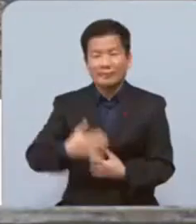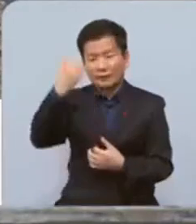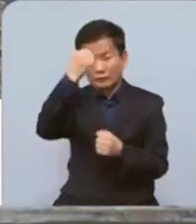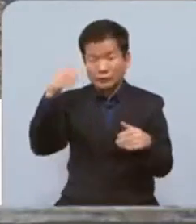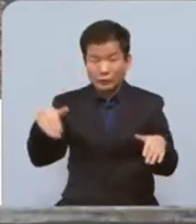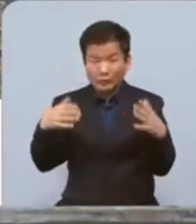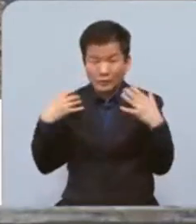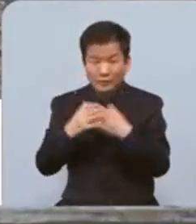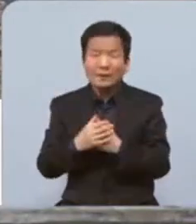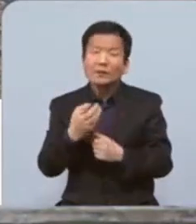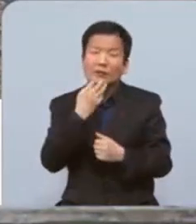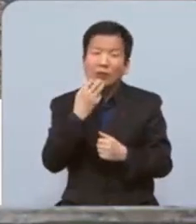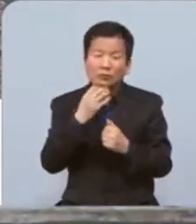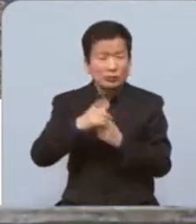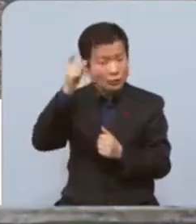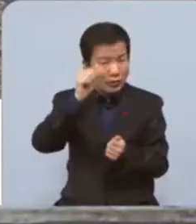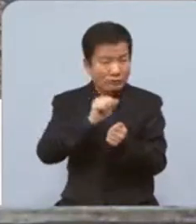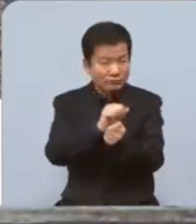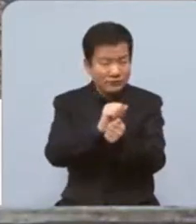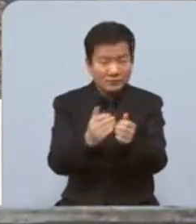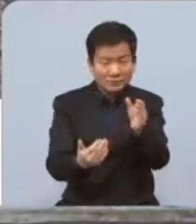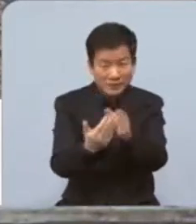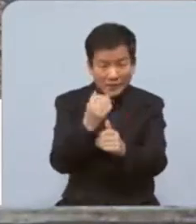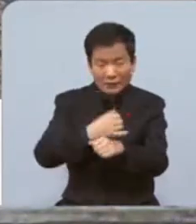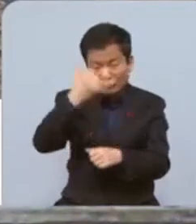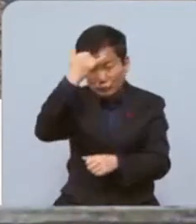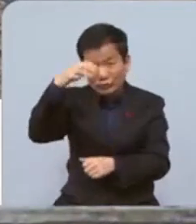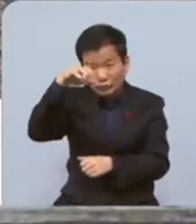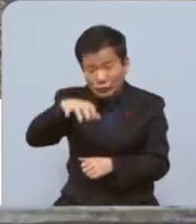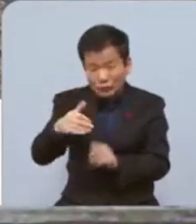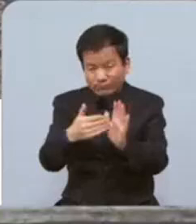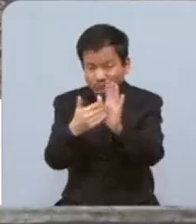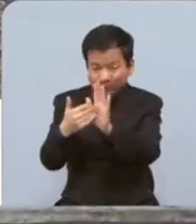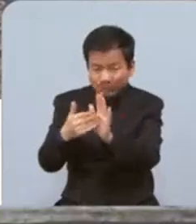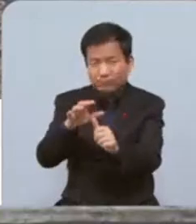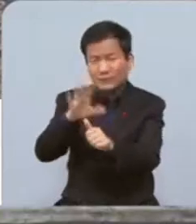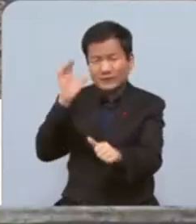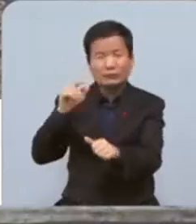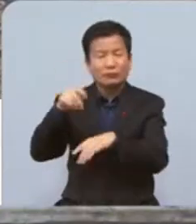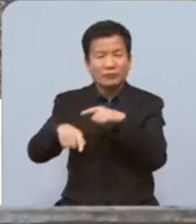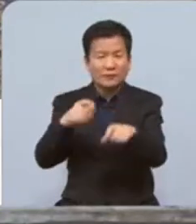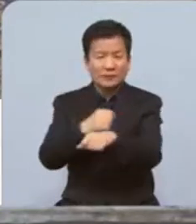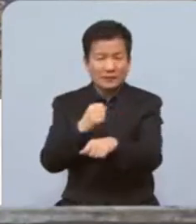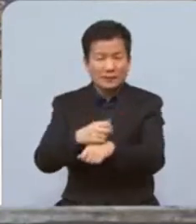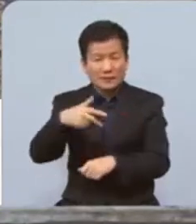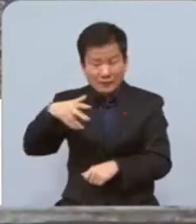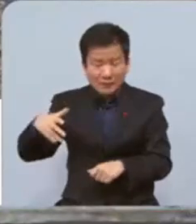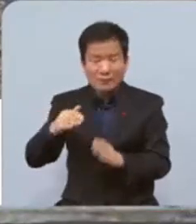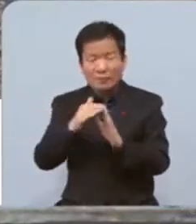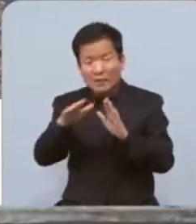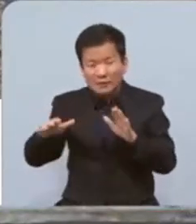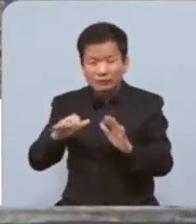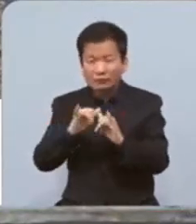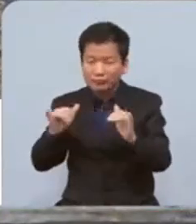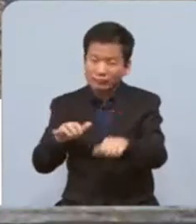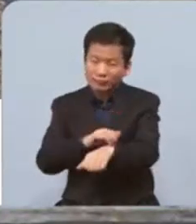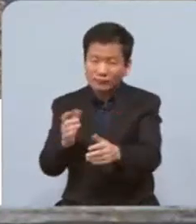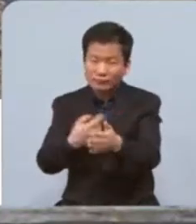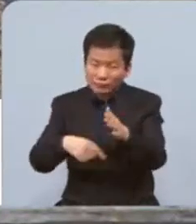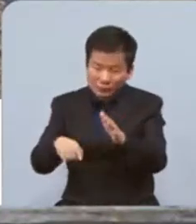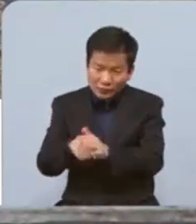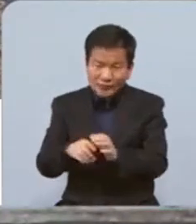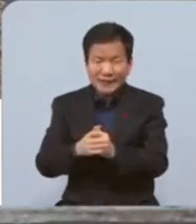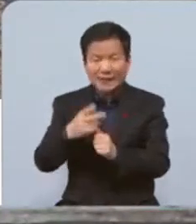충청북도가 지난달 소 럼피스킨이 발생했던 충주 지역의 방역대 해제를 추진합니다. 제천시는 마을 주민들의 불편을 줄이기 위해